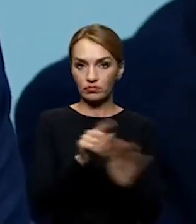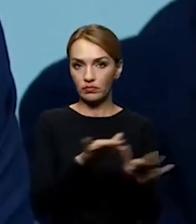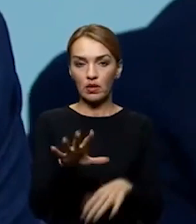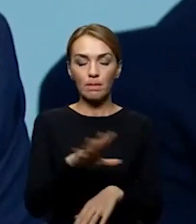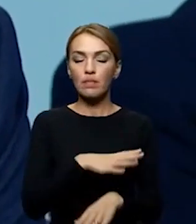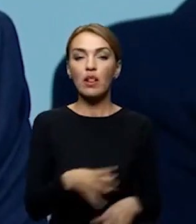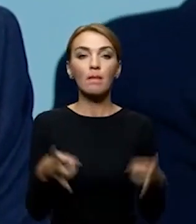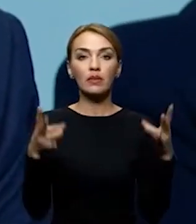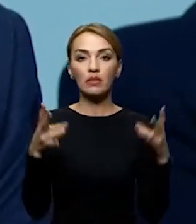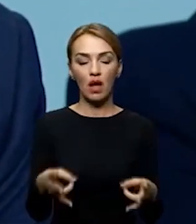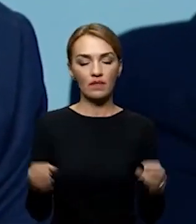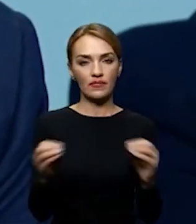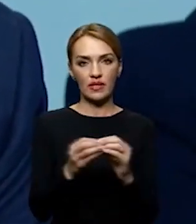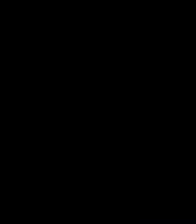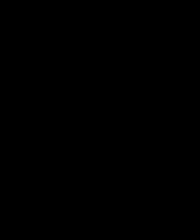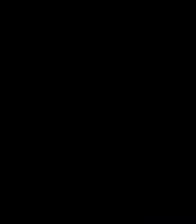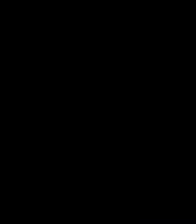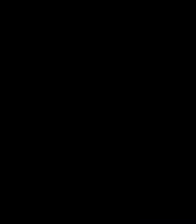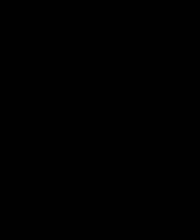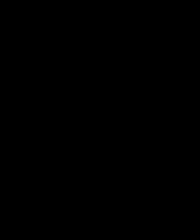біда в 10 разів більше, ніж зараз.